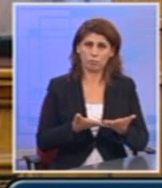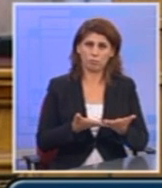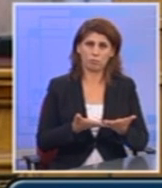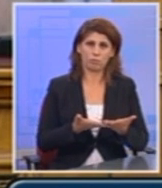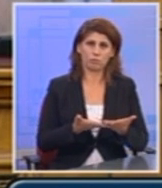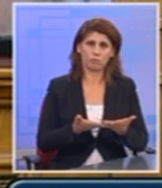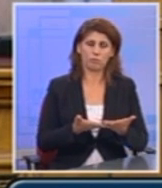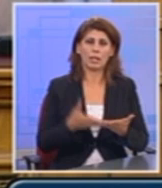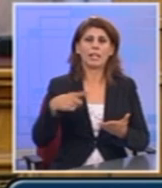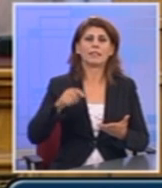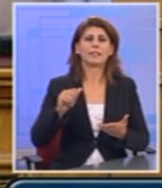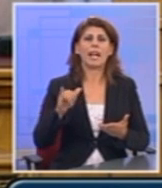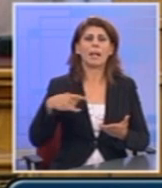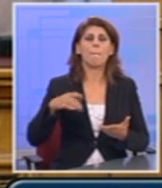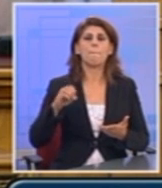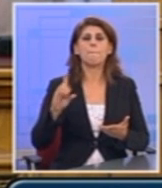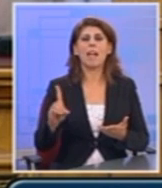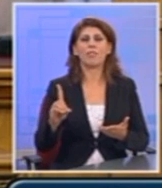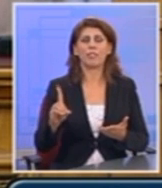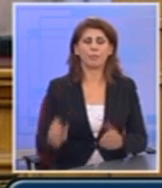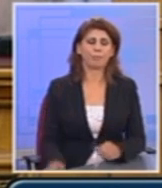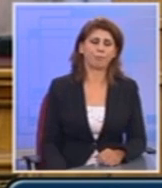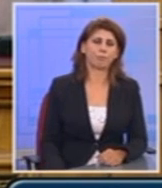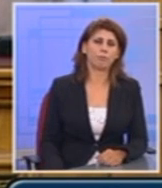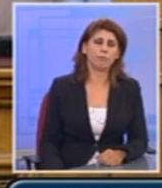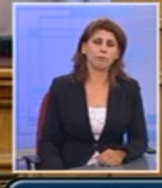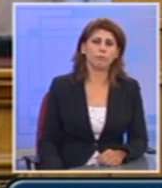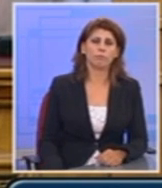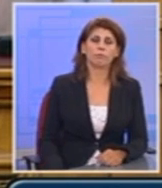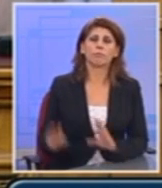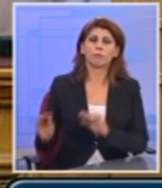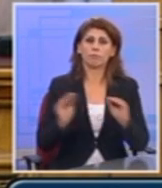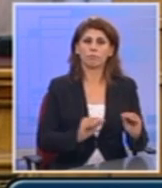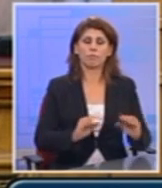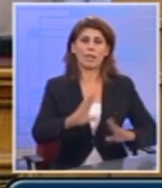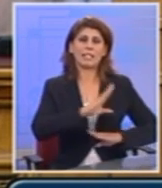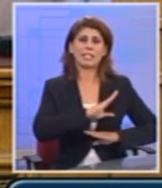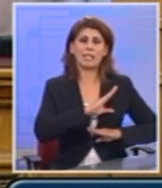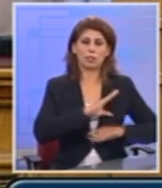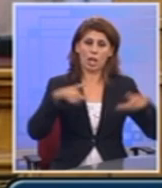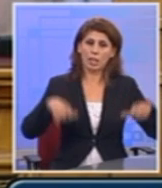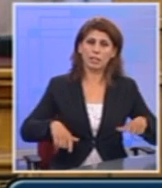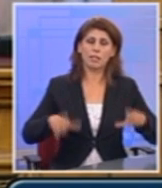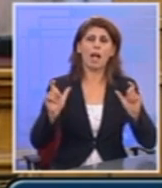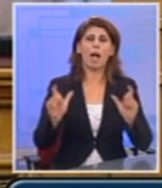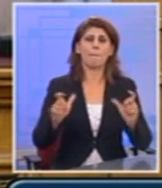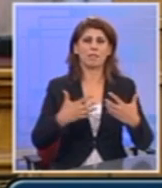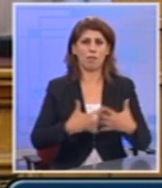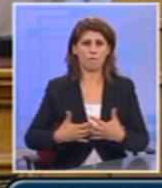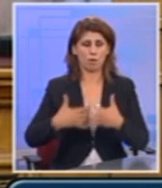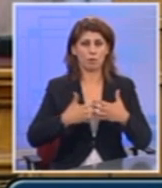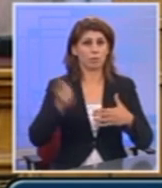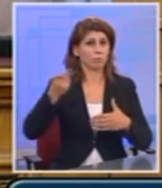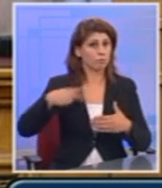το ταπε έχουν επίσης μεταβιβαστεί στο ταπ στρατιωτικές εγκαταστάσεις και αμυντικές βιομηχανίες τα